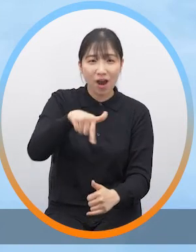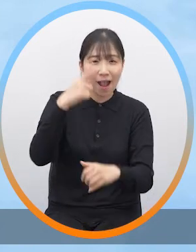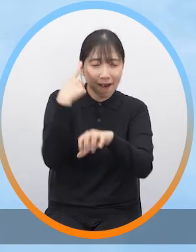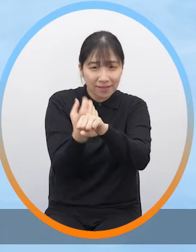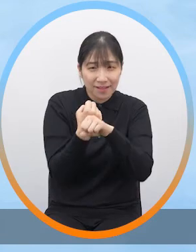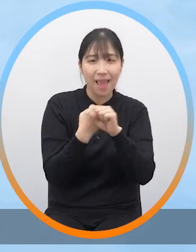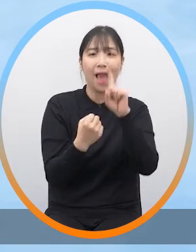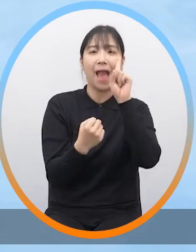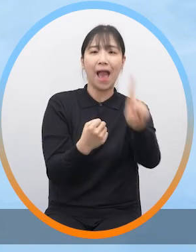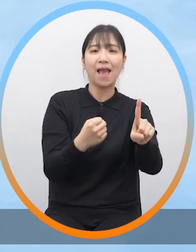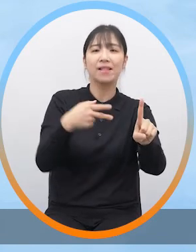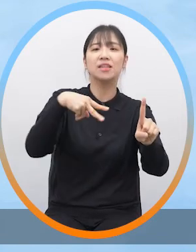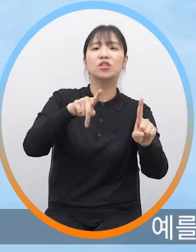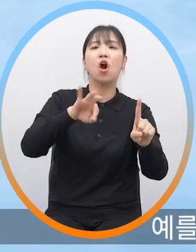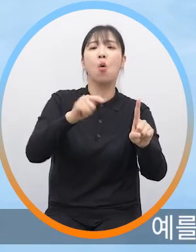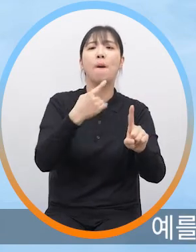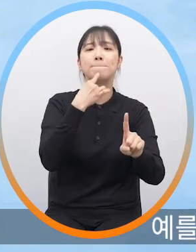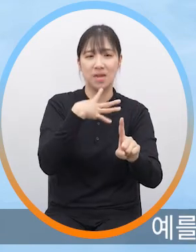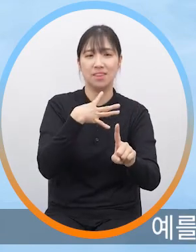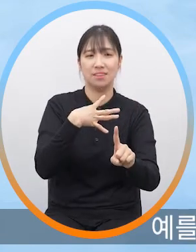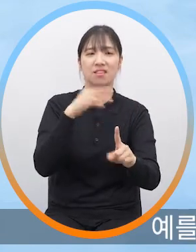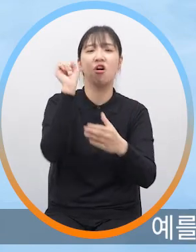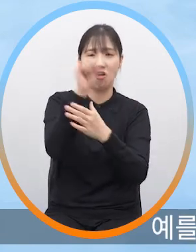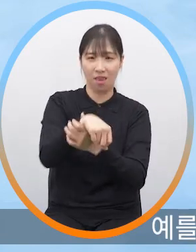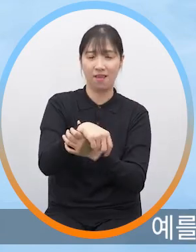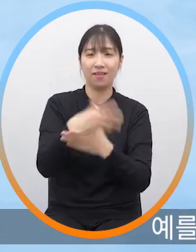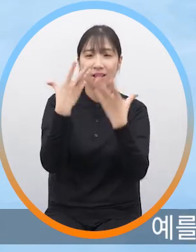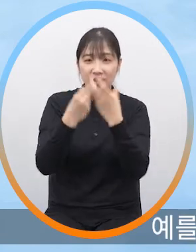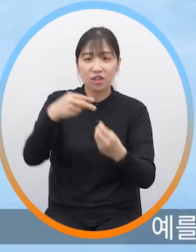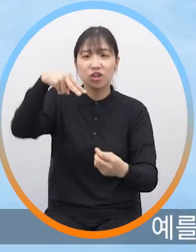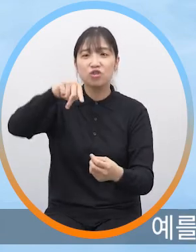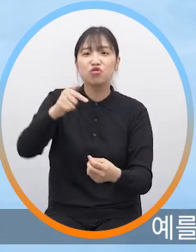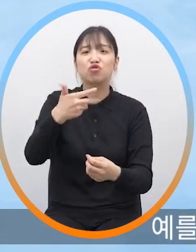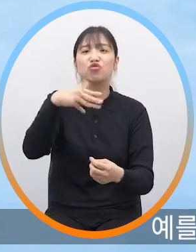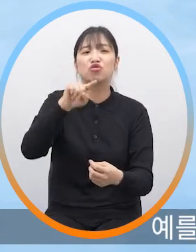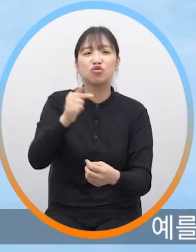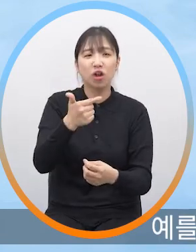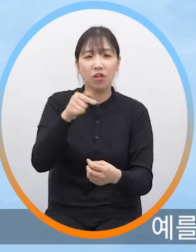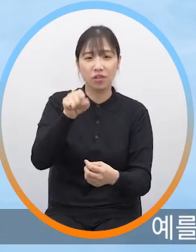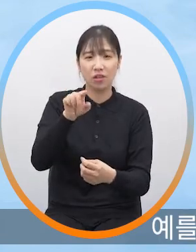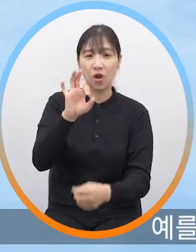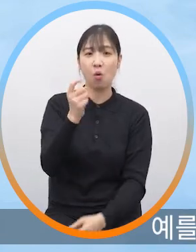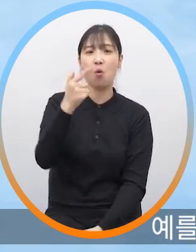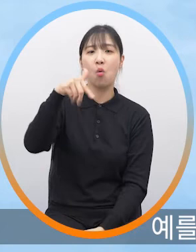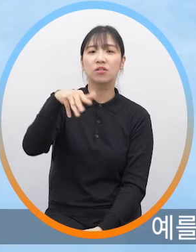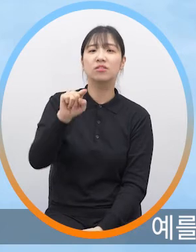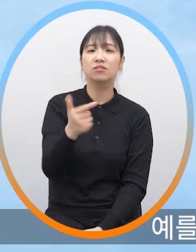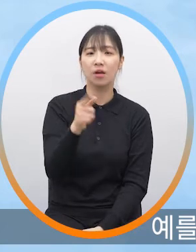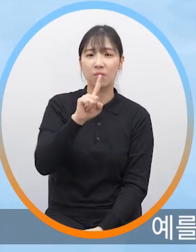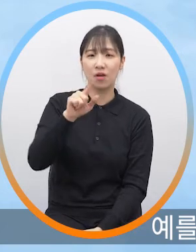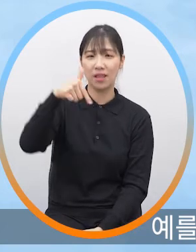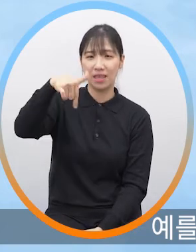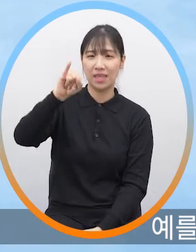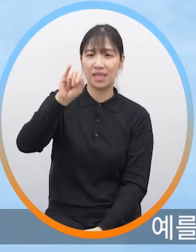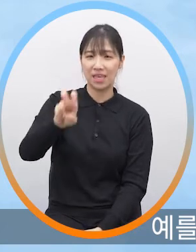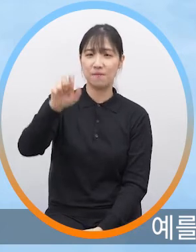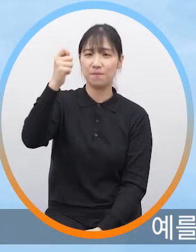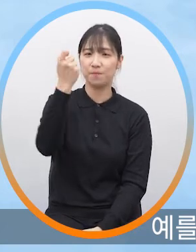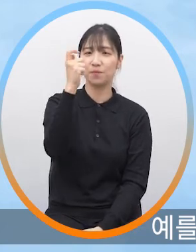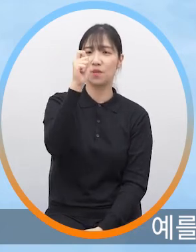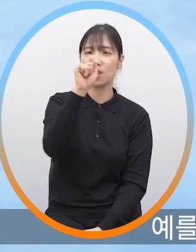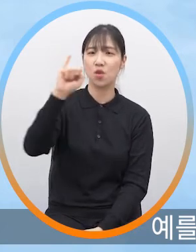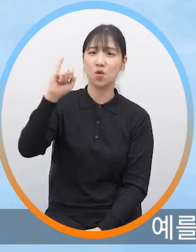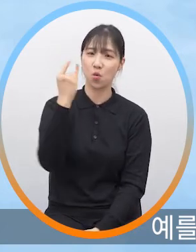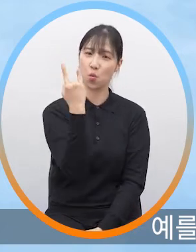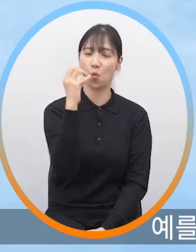개의 서원만 허용하는 겁니다. 예를 들어서 순천의 사획서원인 옥천서원에는 김굉필이라는 분이